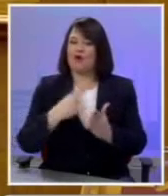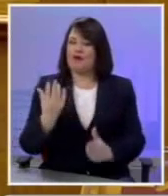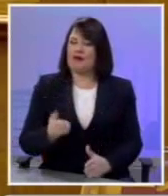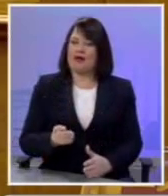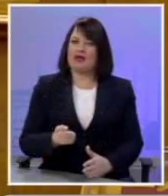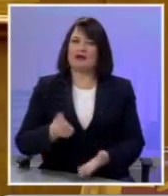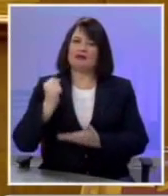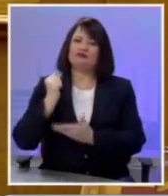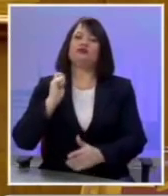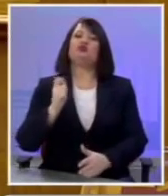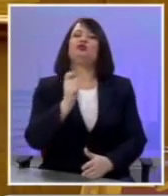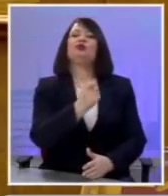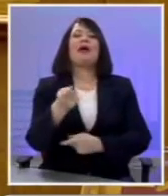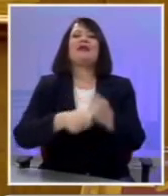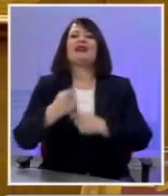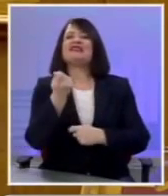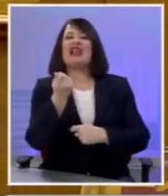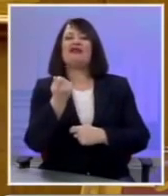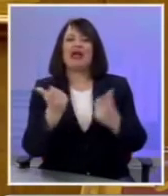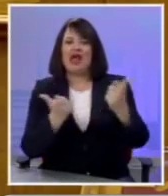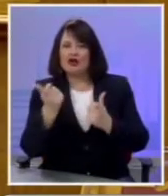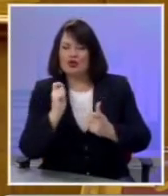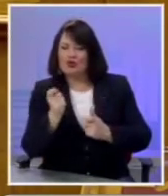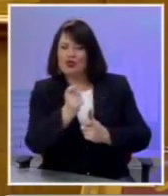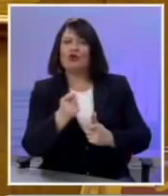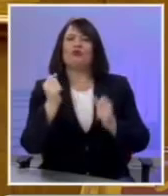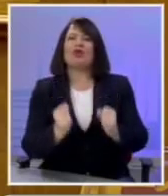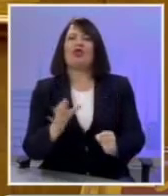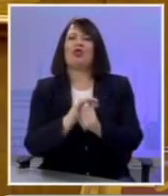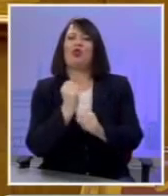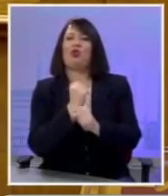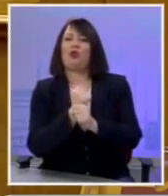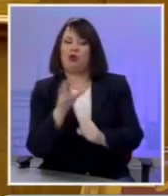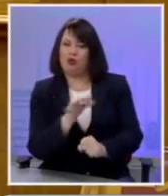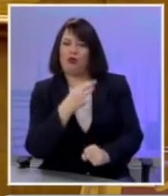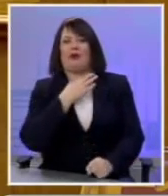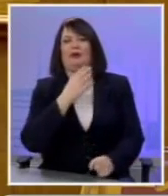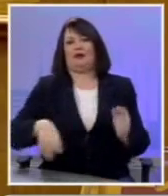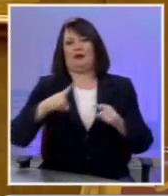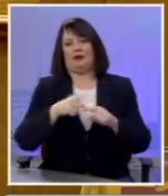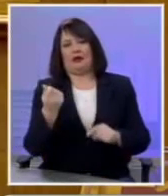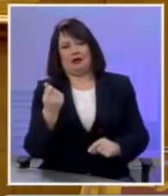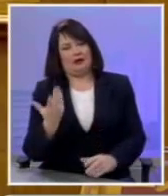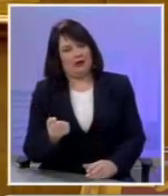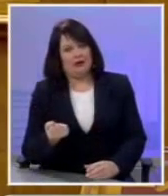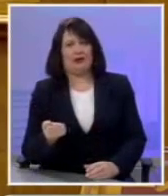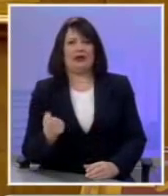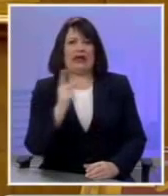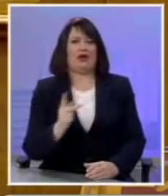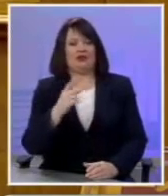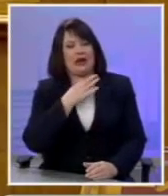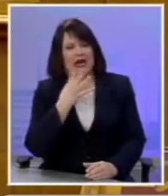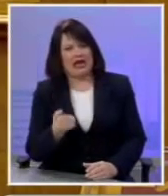τη χρηματοδότηση των επιχειρήσεων και τη δημιουργία θέσεων απασχόλησης που τόσο έχει ανάγκη η οικονομία και η κοινωνία